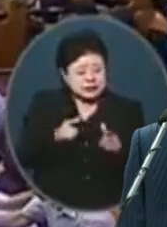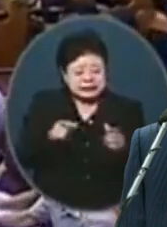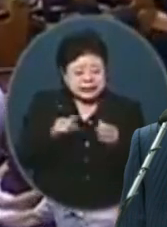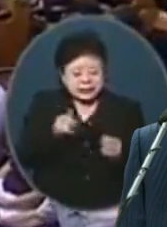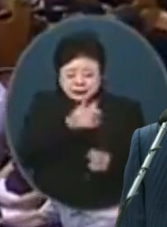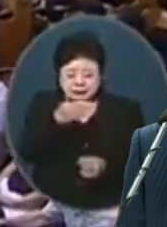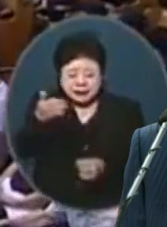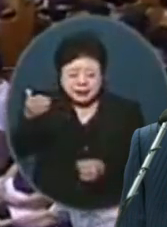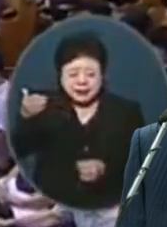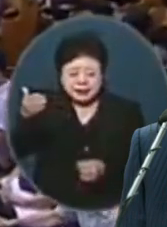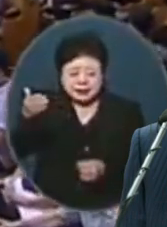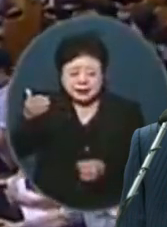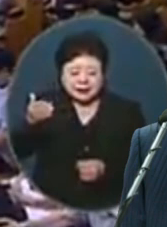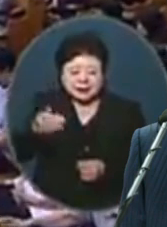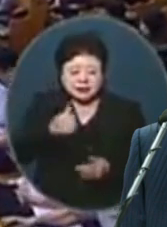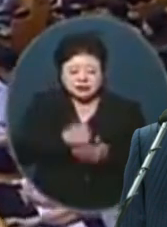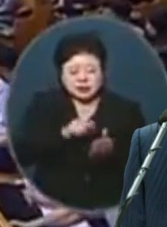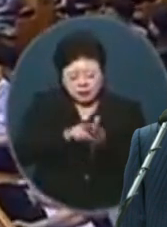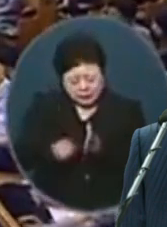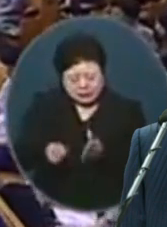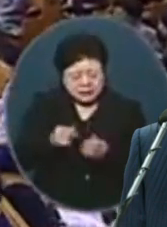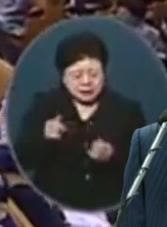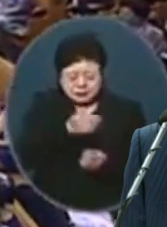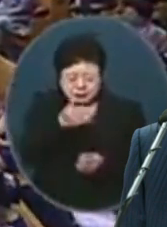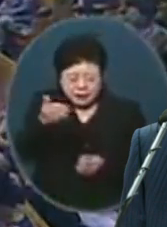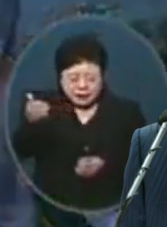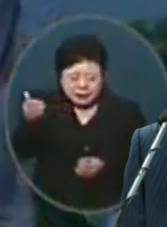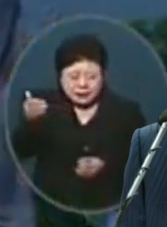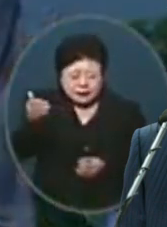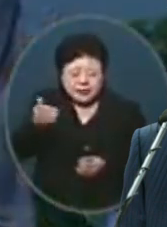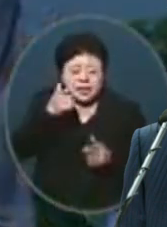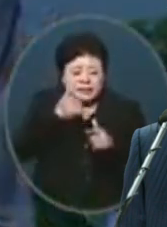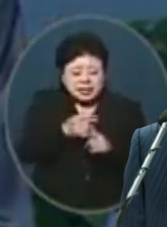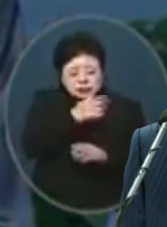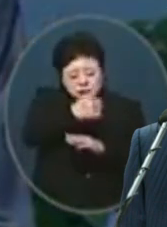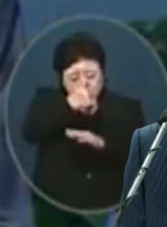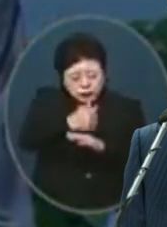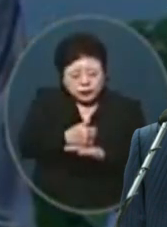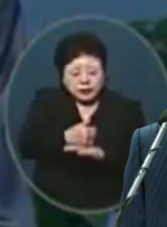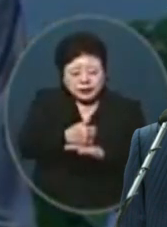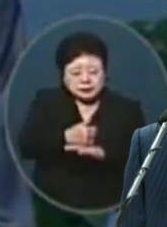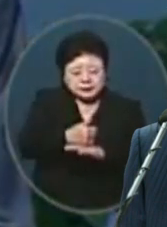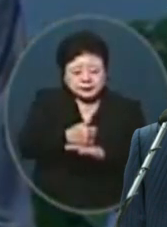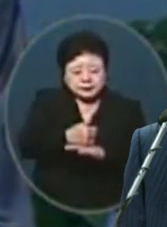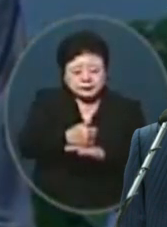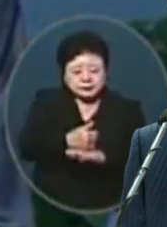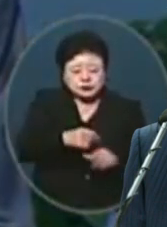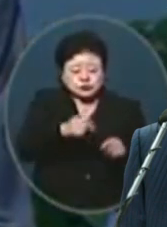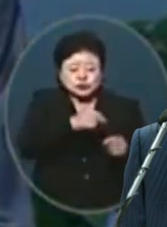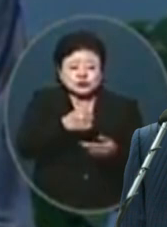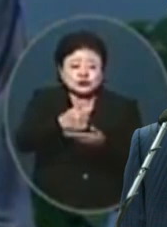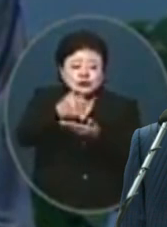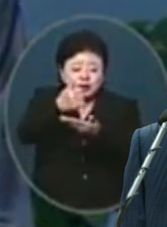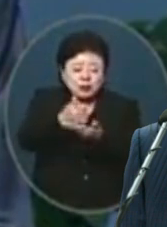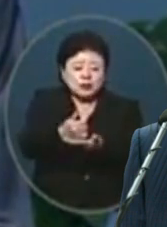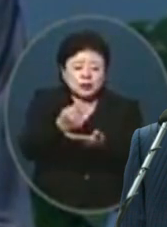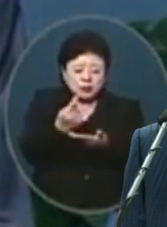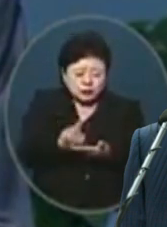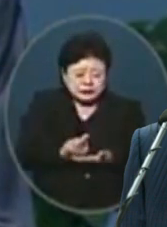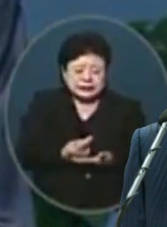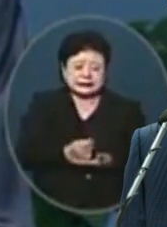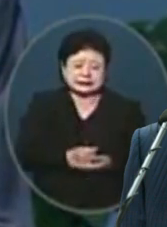않은 사람이나 타락한 사람은 이 예수 그리스도를 구주로